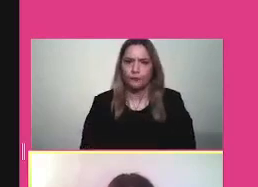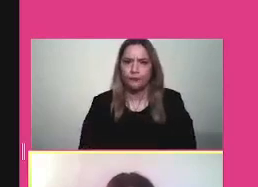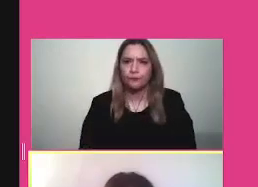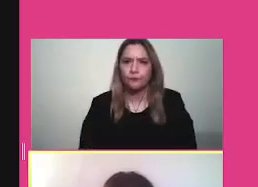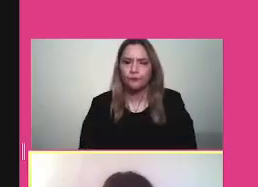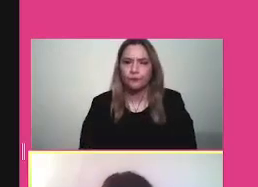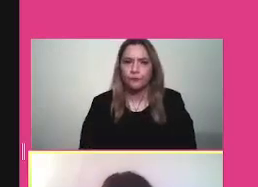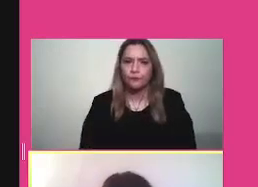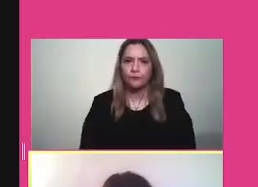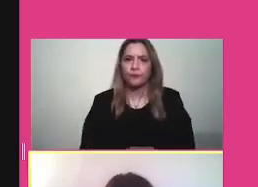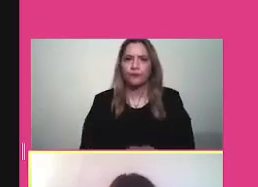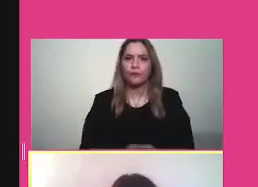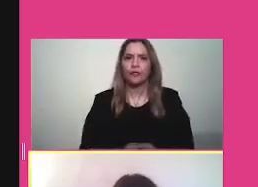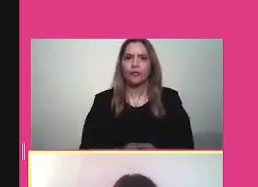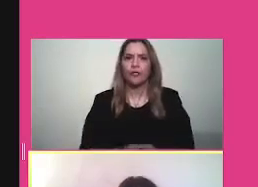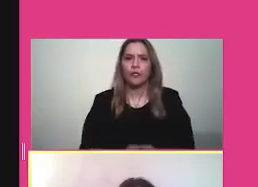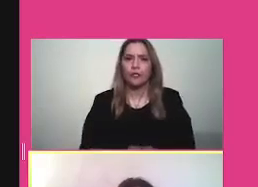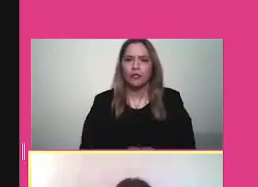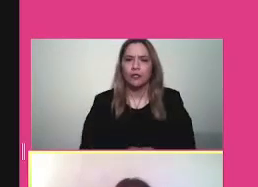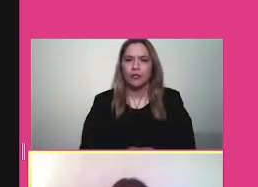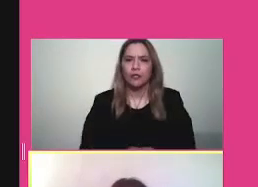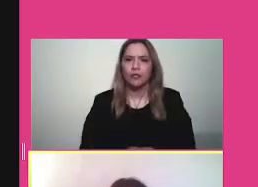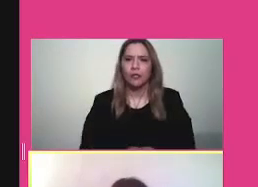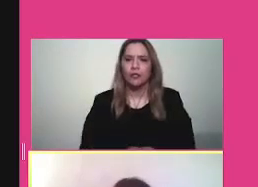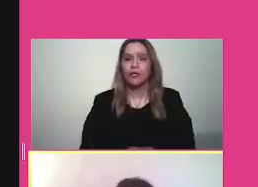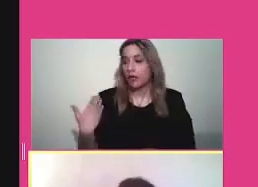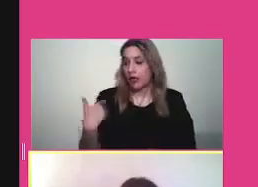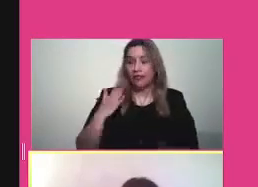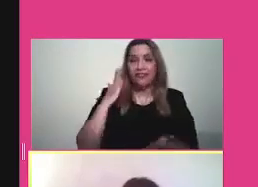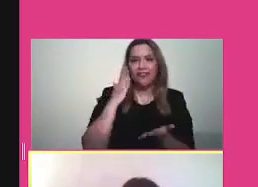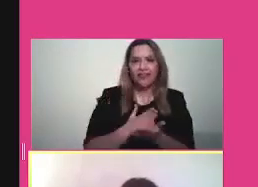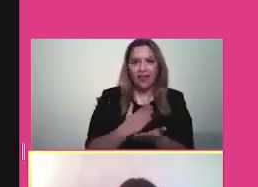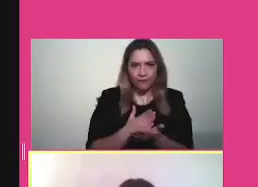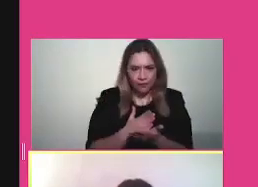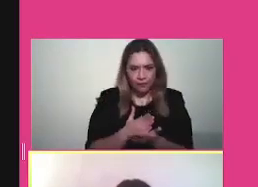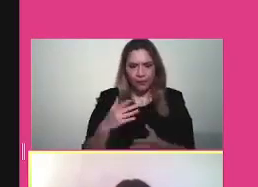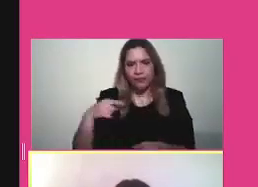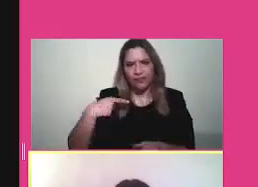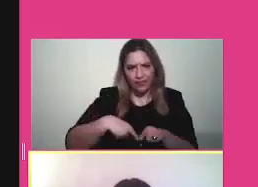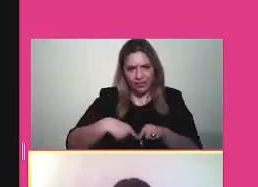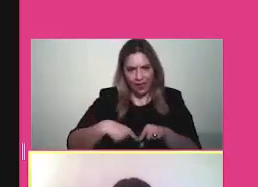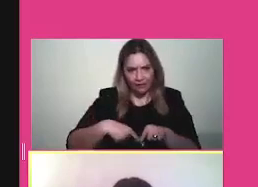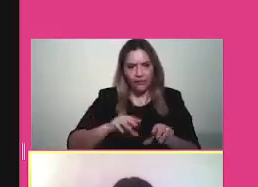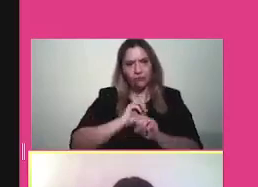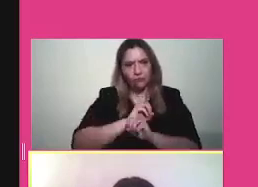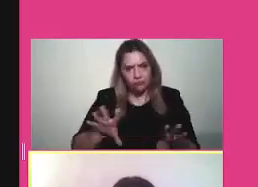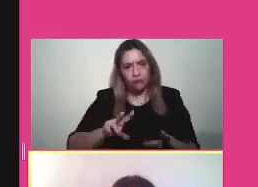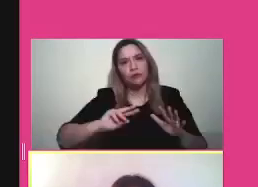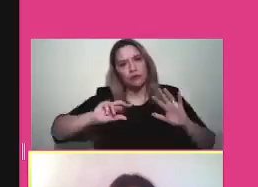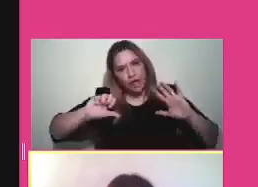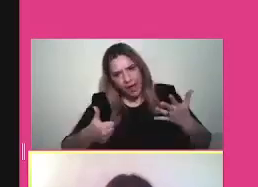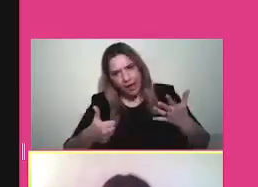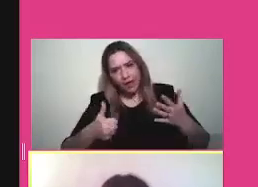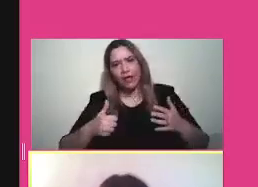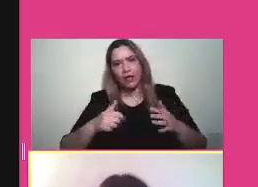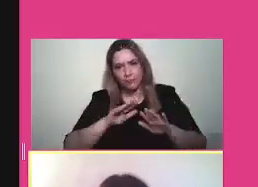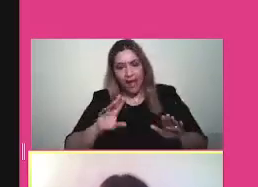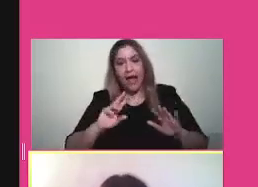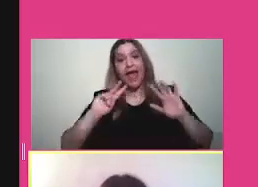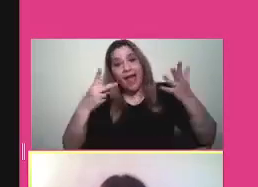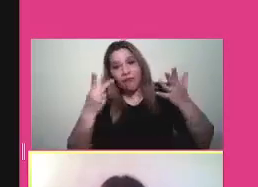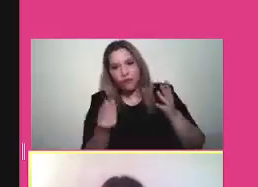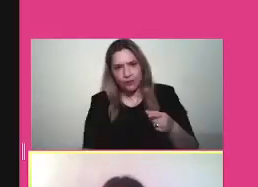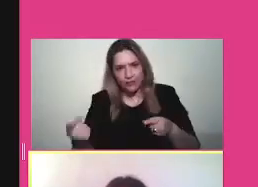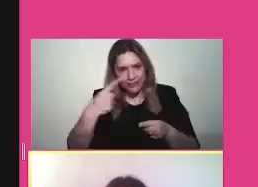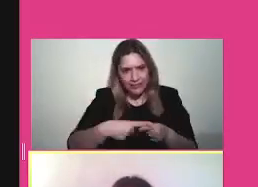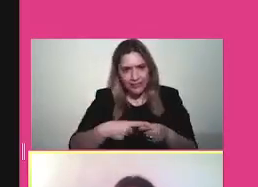των πολιτών. Στα μέσα Δεκεμβρίου ανακοινώθηκε μια 7η πρόσκληση με τίτλο